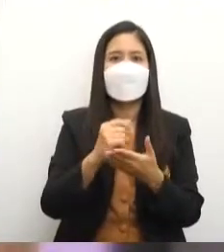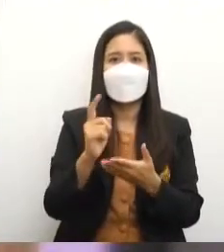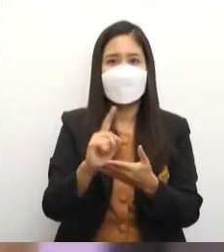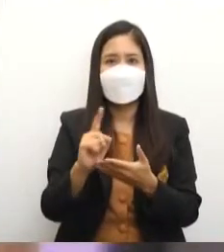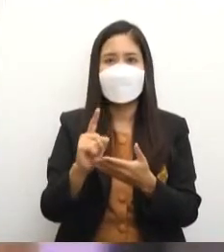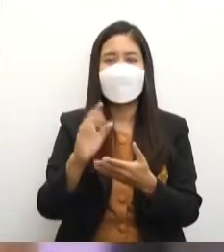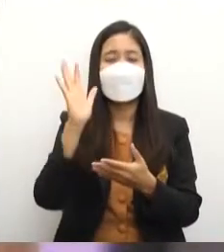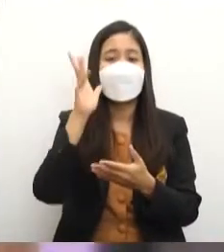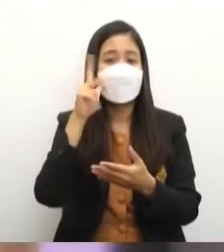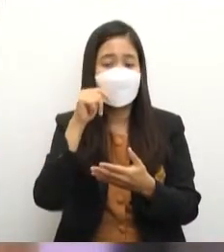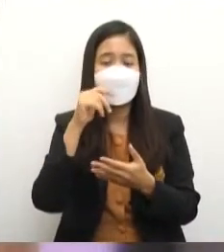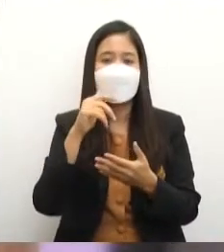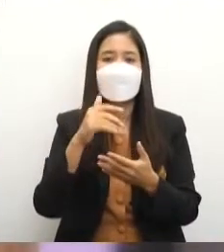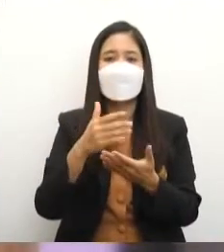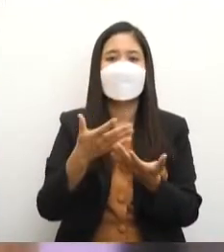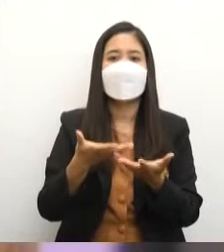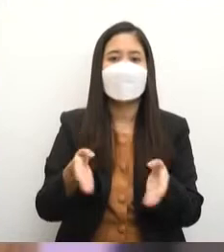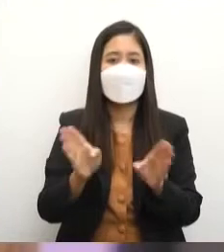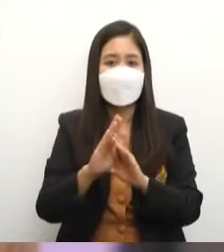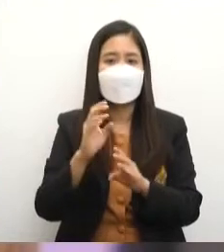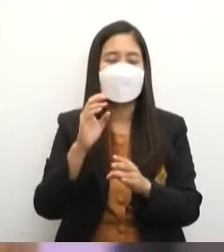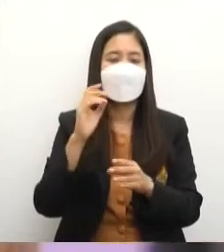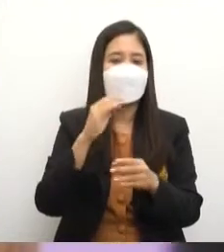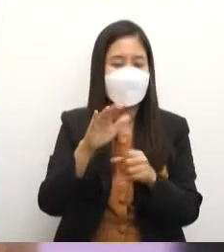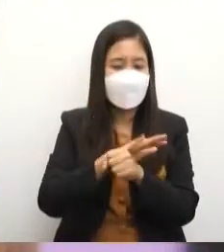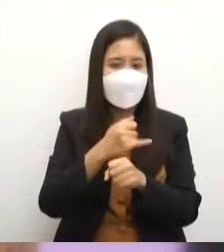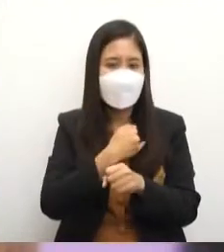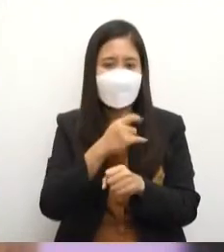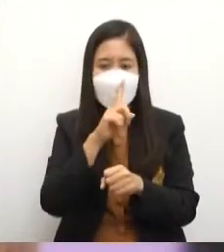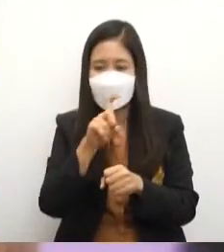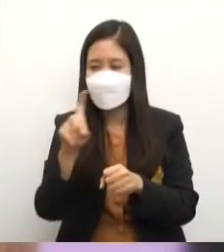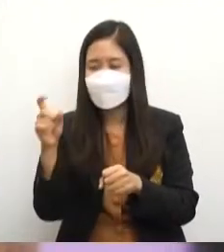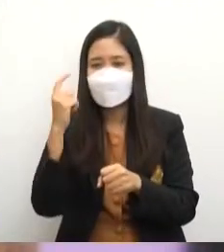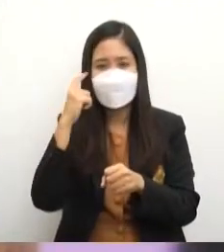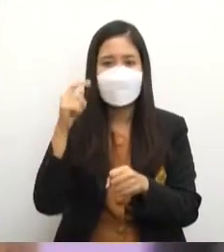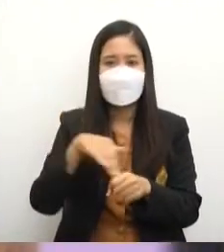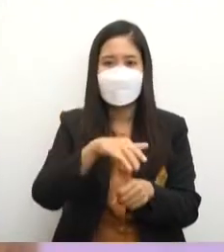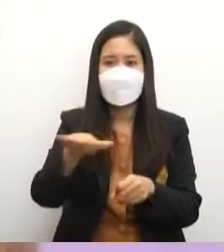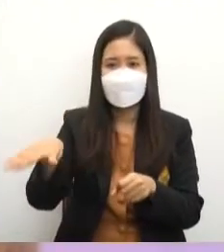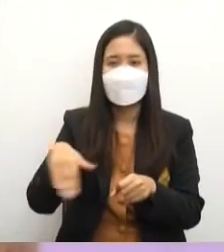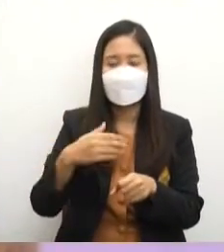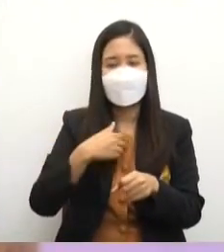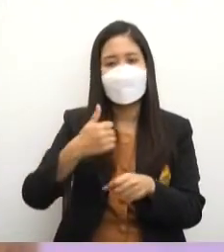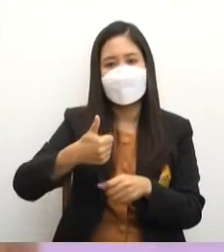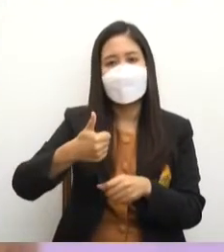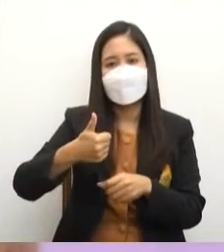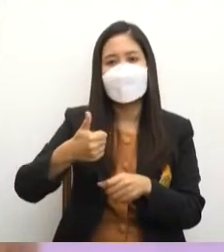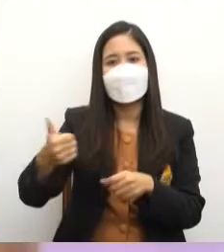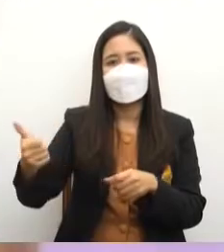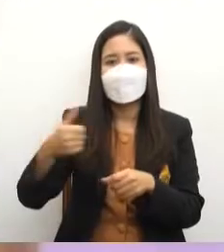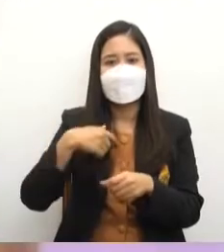ครองหรือความพึงพอใจของผู้มีส่วนเกี่ยวข้องทั้งหมดนะคะอยู่ในระดับมากในระดับในร้